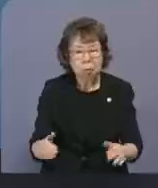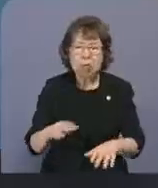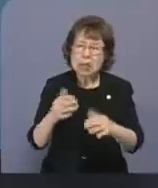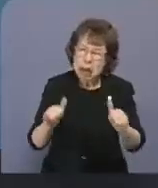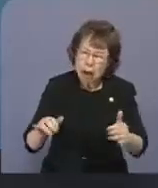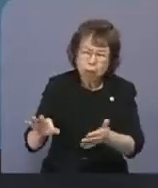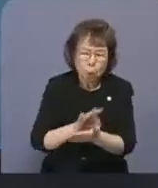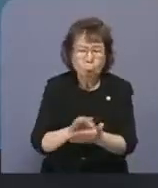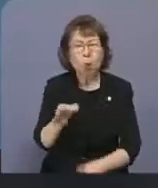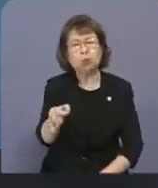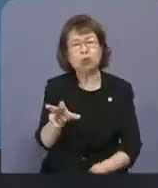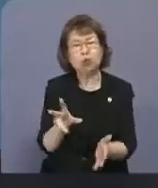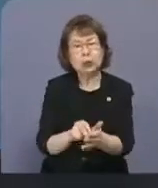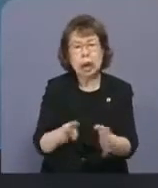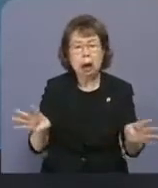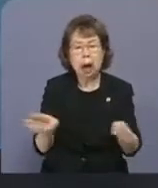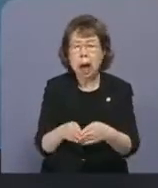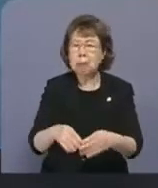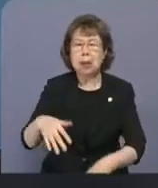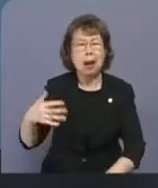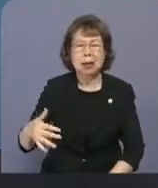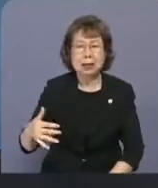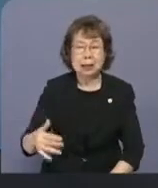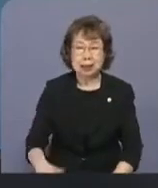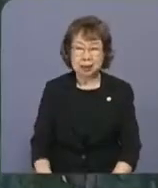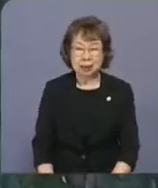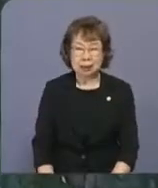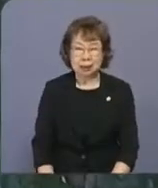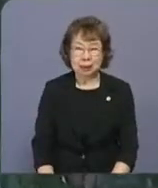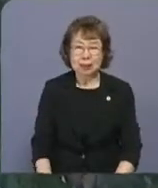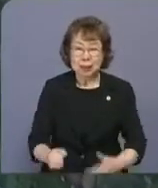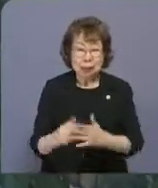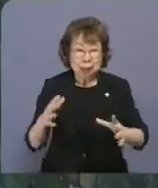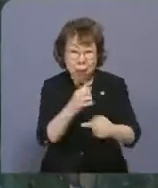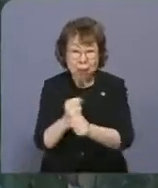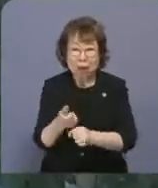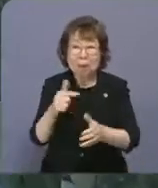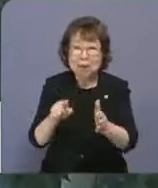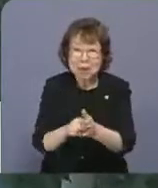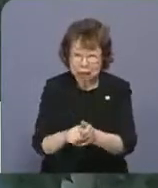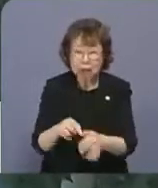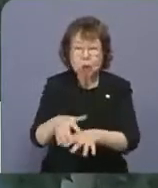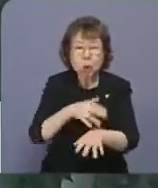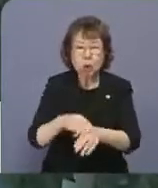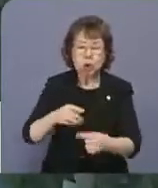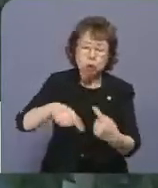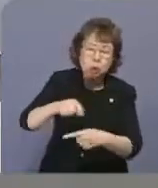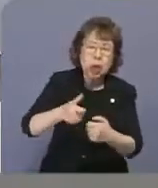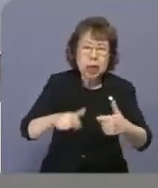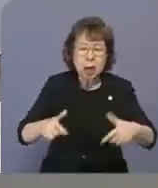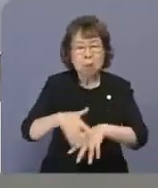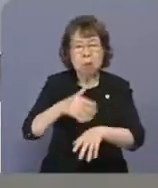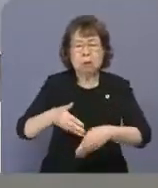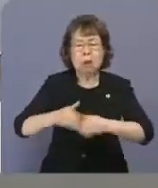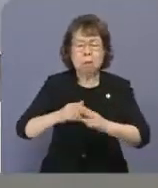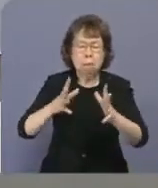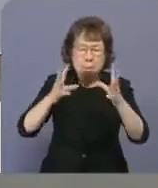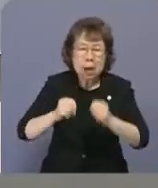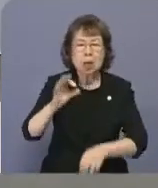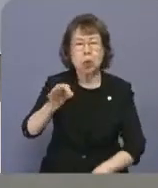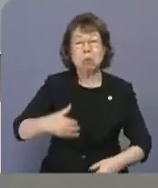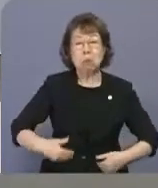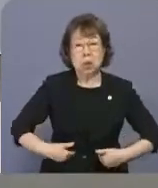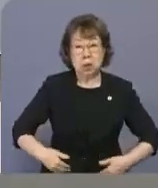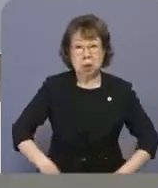예산 문제를 놓고 결국 합의점을 찾지 못하는 모양새인데요. 통합 관리를 위해서는 조직 운영이나 시스템 구축에 막대한 예산이 들고